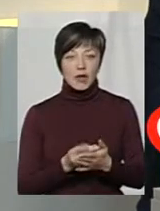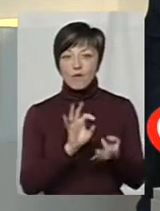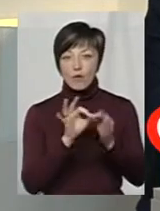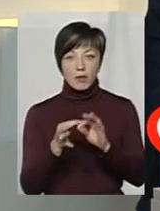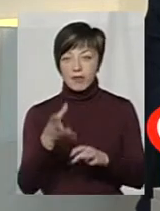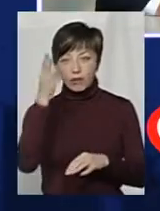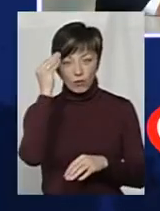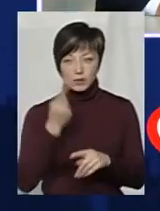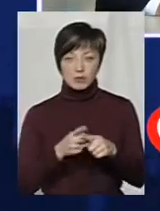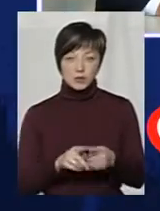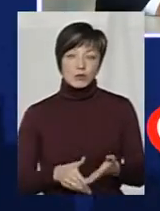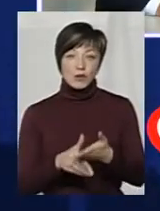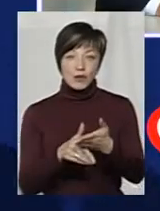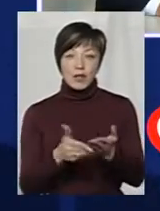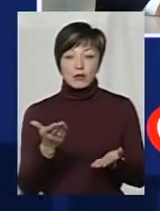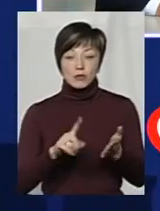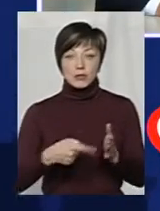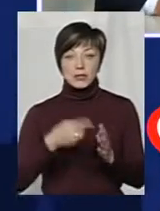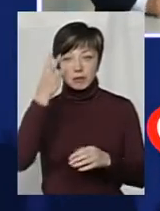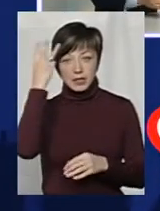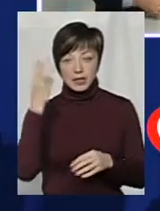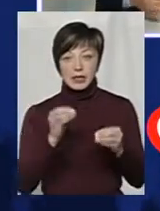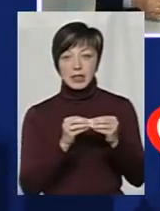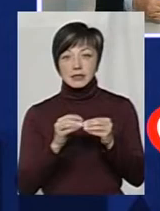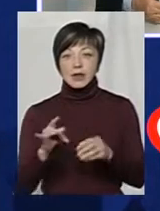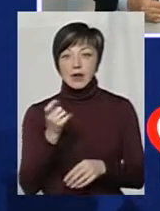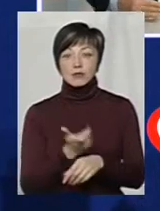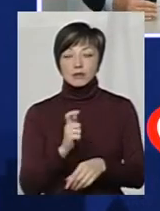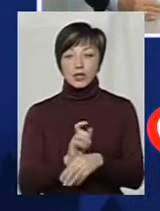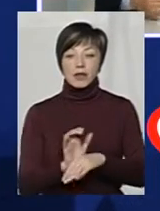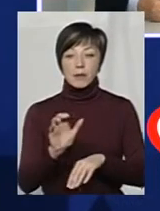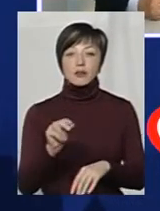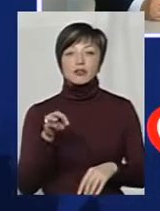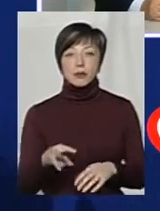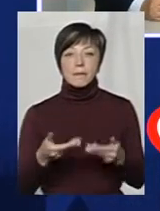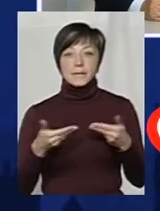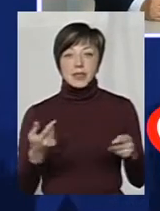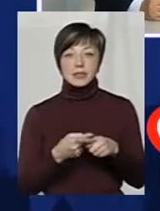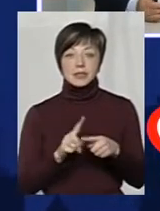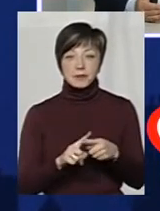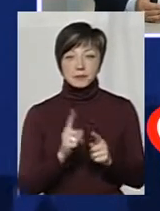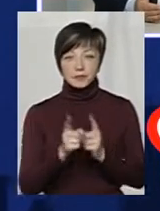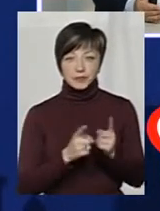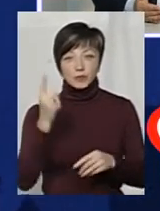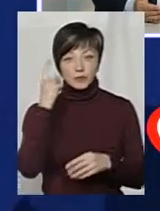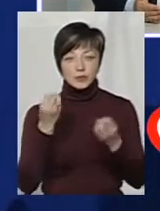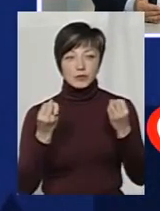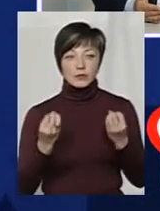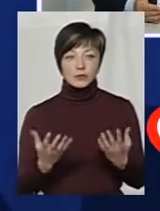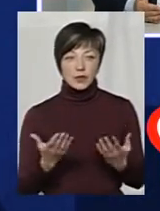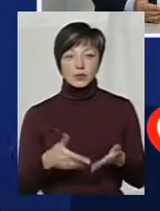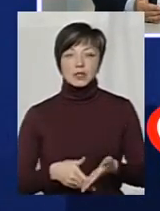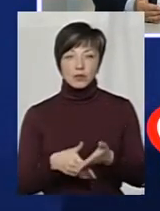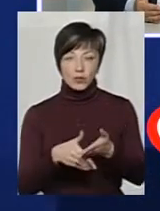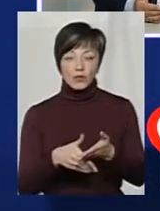враховано. Тому якби простимулювати, тому що якщо місто Хмельницьк там в десятки разів більше направило, ніж ми це перерозприділили, то я думаю, що ми просто